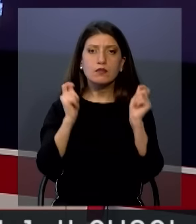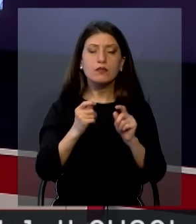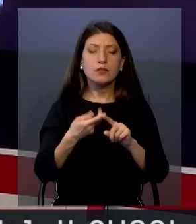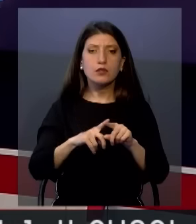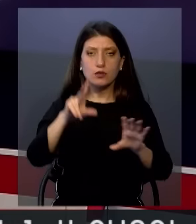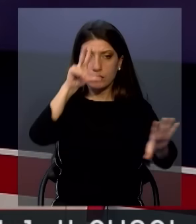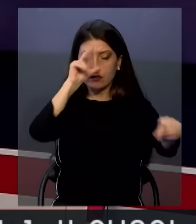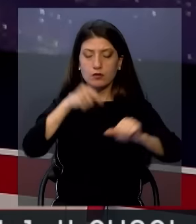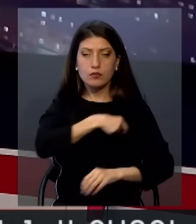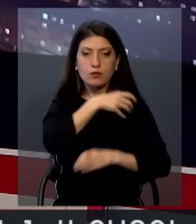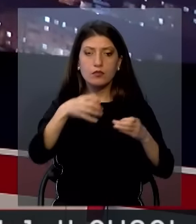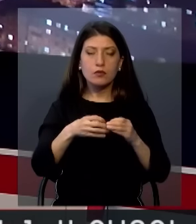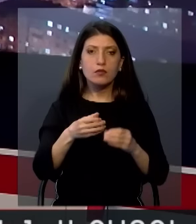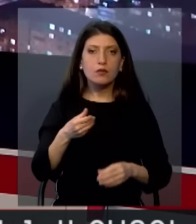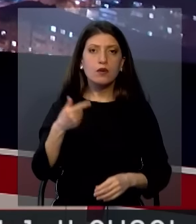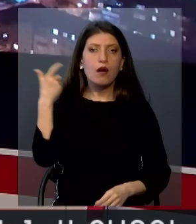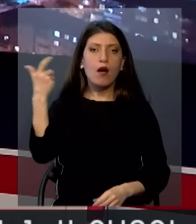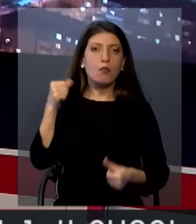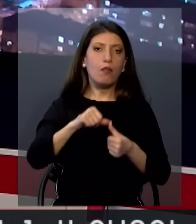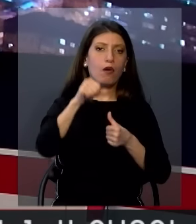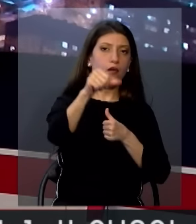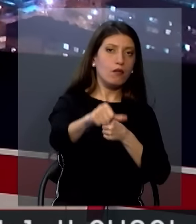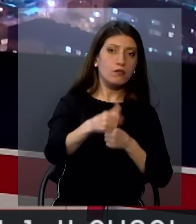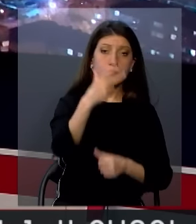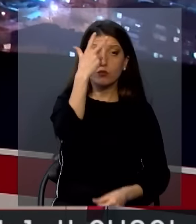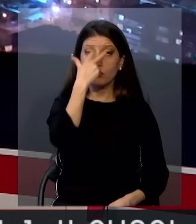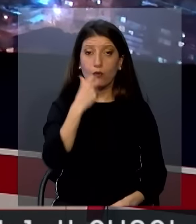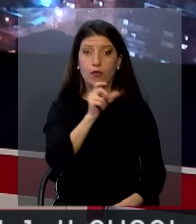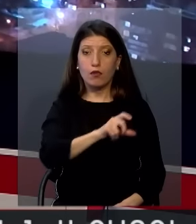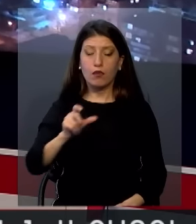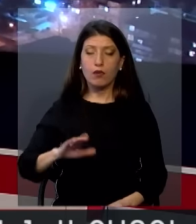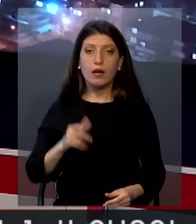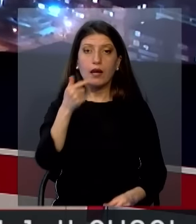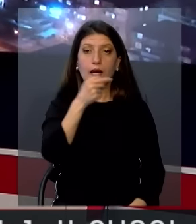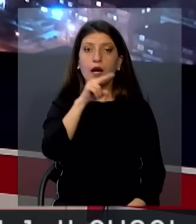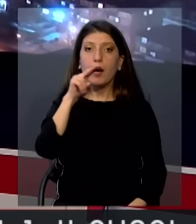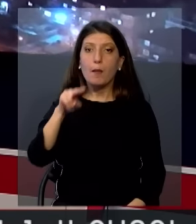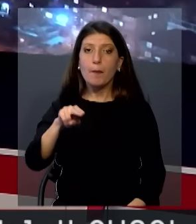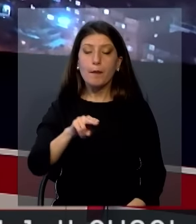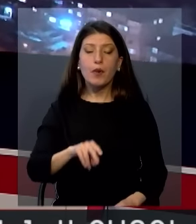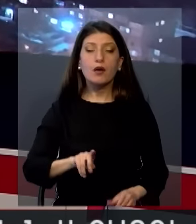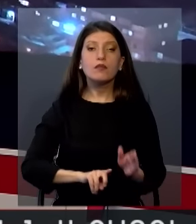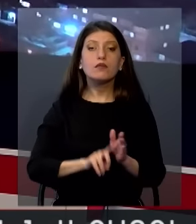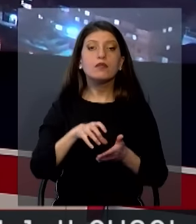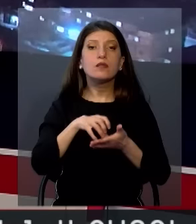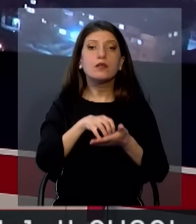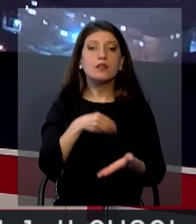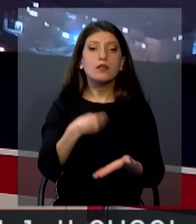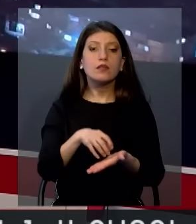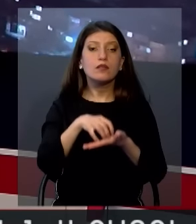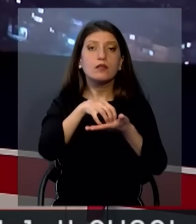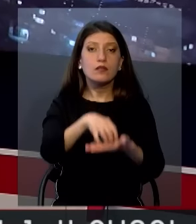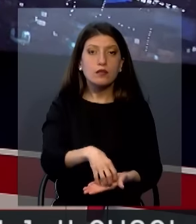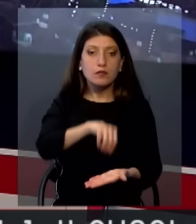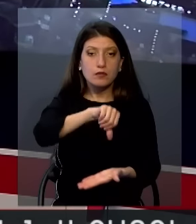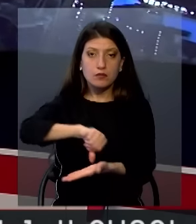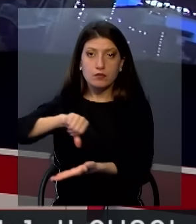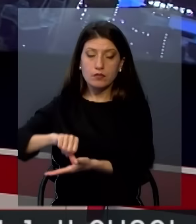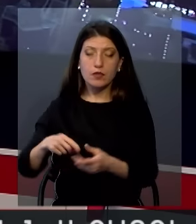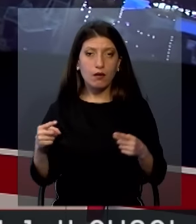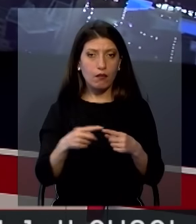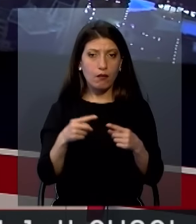կուսակցությանը իրենց կամքից անկախ։ Սովորական քաղաքացիներին քաղաքացիական պայմանագրի նախընտրական հիմնադրամի ակամա նվիրատուներ դարձնելը